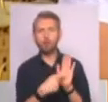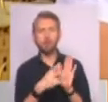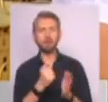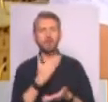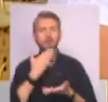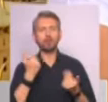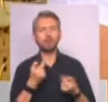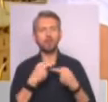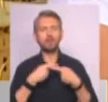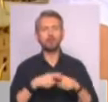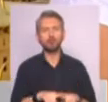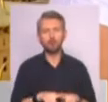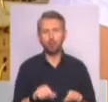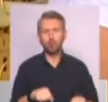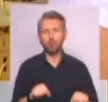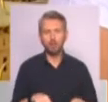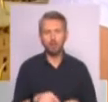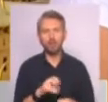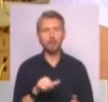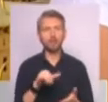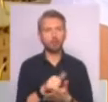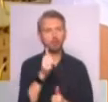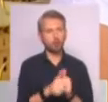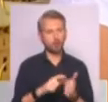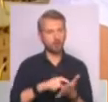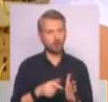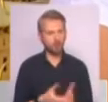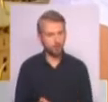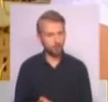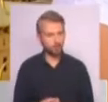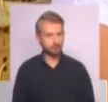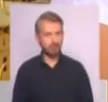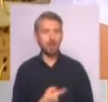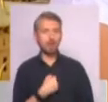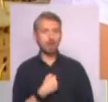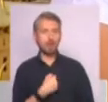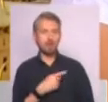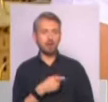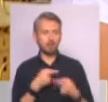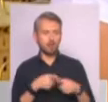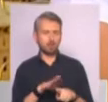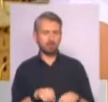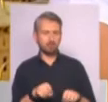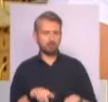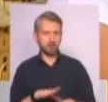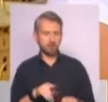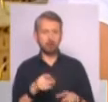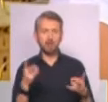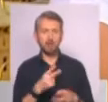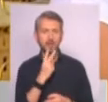відсутність технічної такої можливості на встановлення в кожну квартиру. Ну, я не технічний спеціаліст, тут треба дивитися